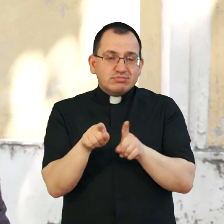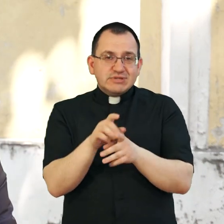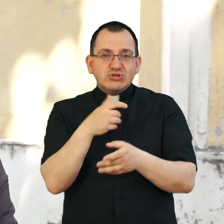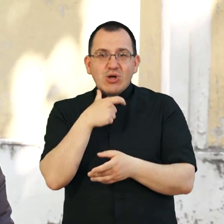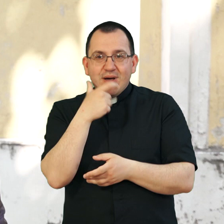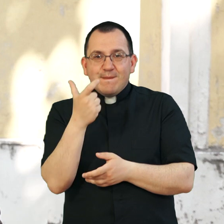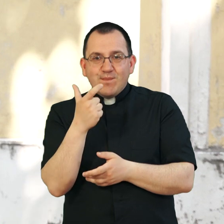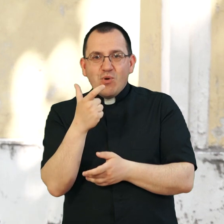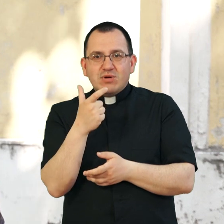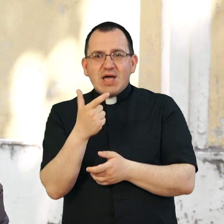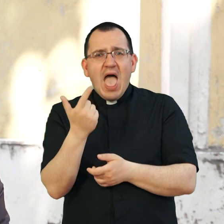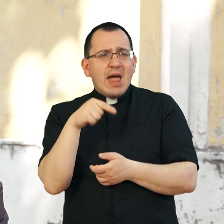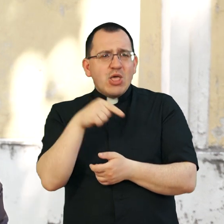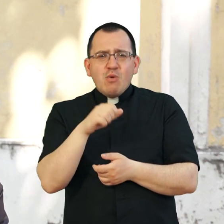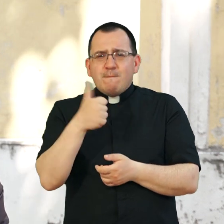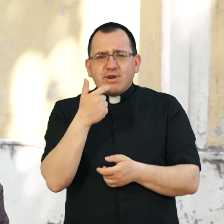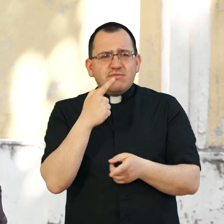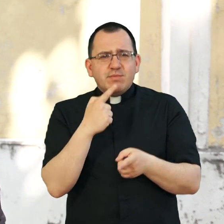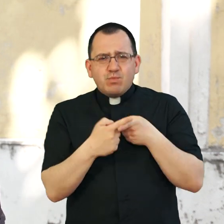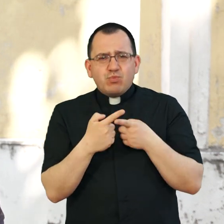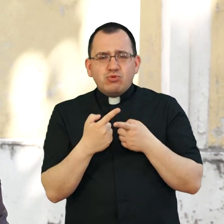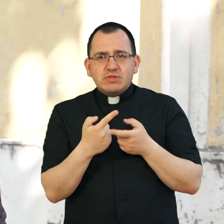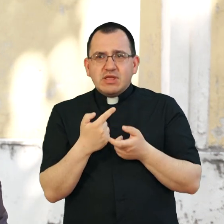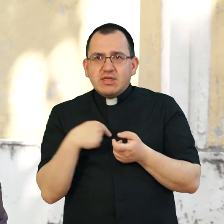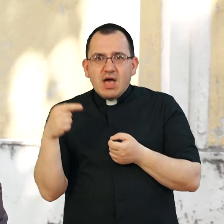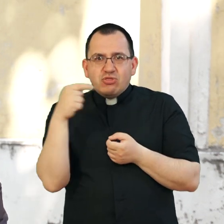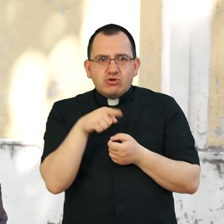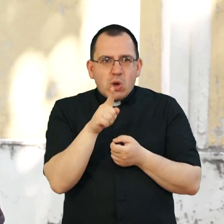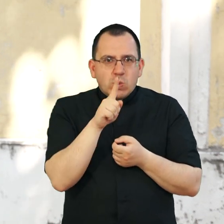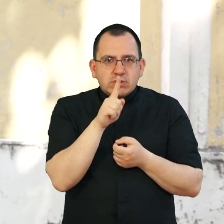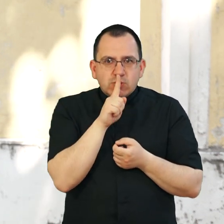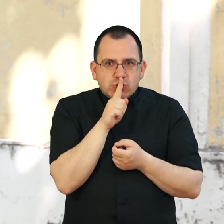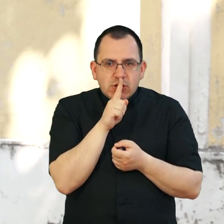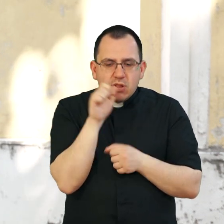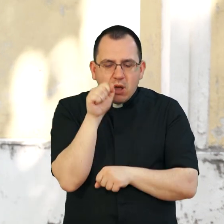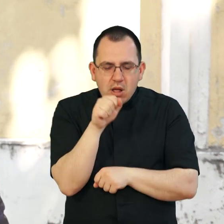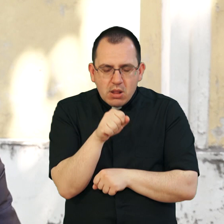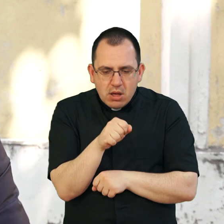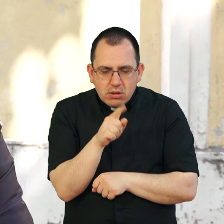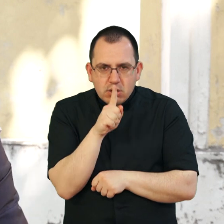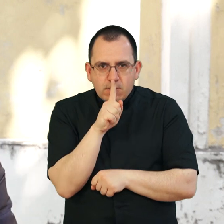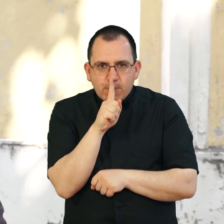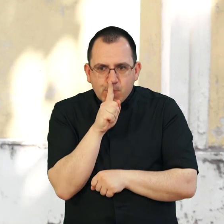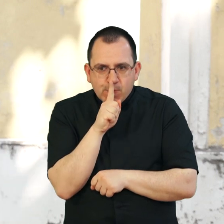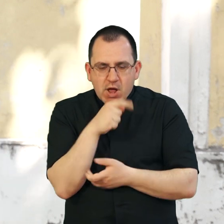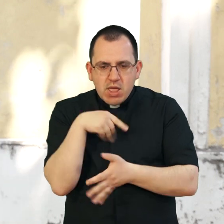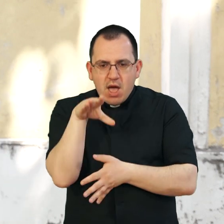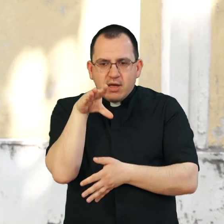razne načine. I ovo je prvi put da sam bio baš u tišini na klanjanju. I tu sam